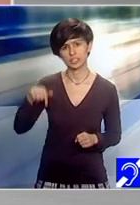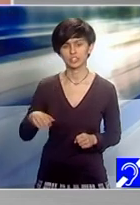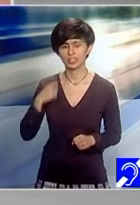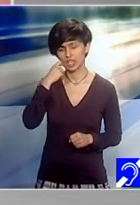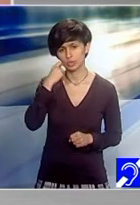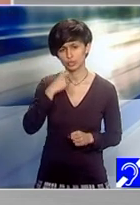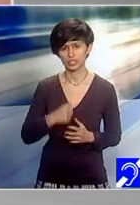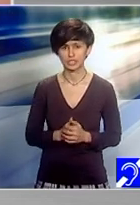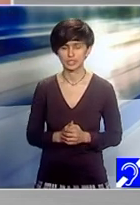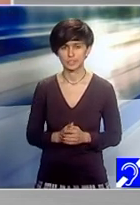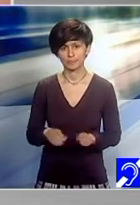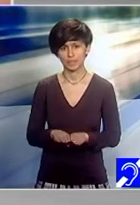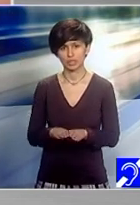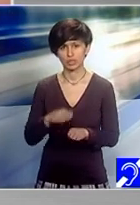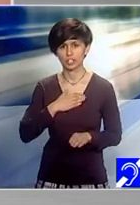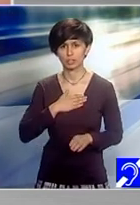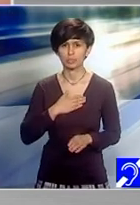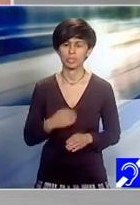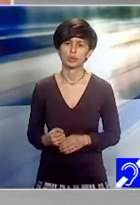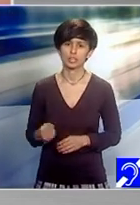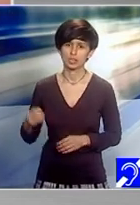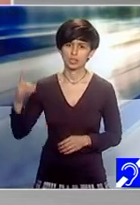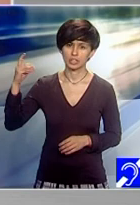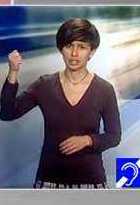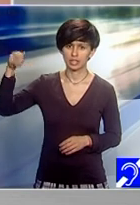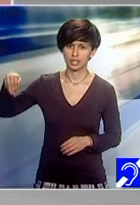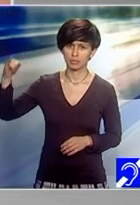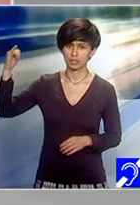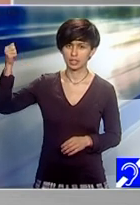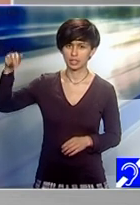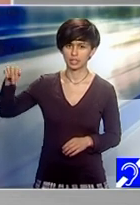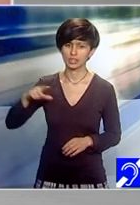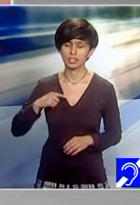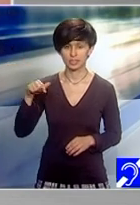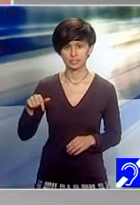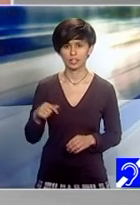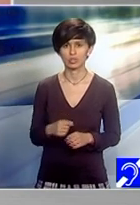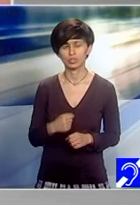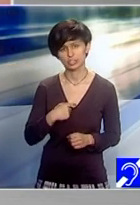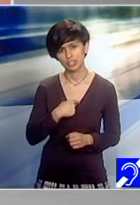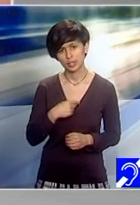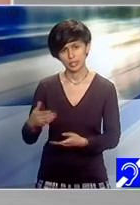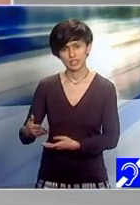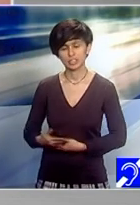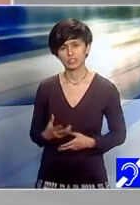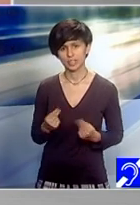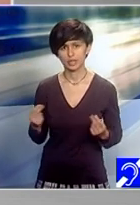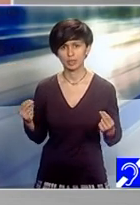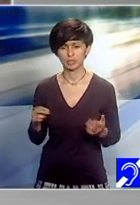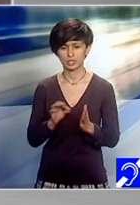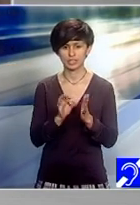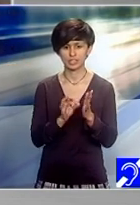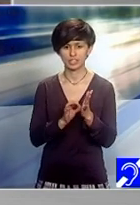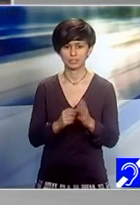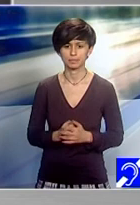Cluj-Napoca. Colegul meu, Ovidiu Damian, se află acolo și ne poate da mai multe amănunte. Bună ziua, Ovidiu! Bună